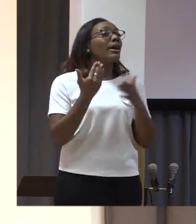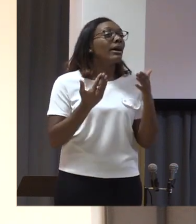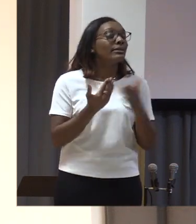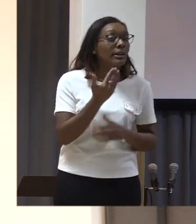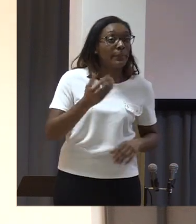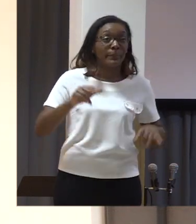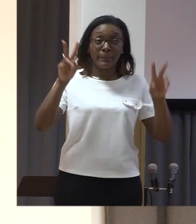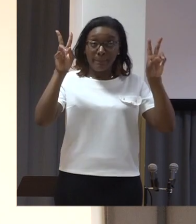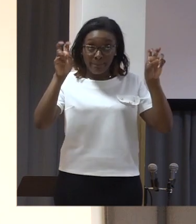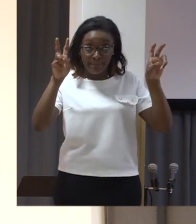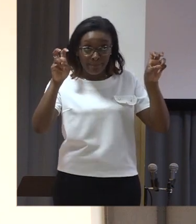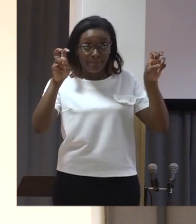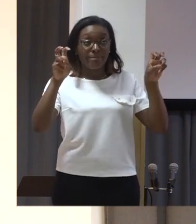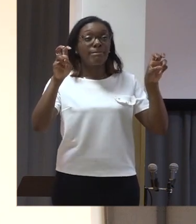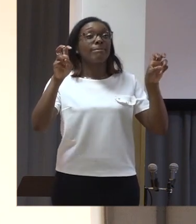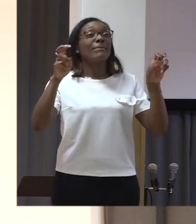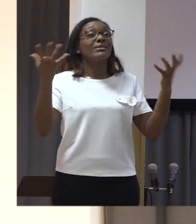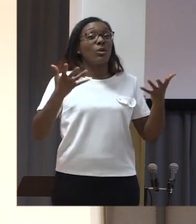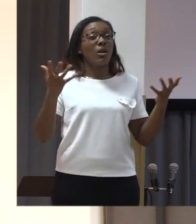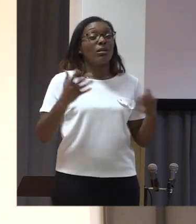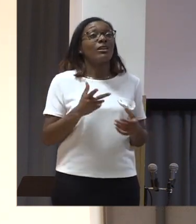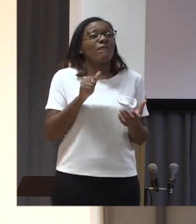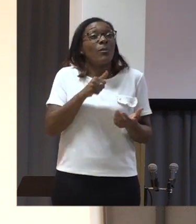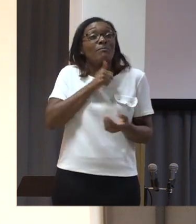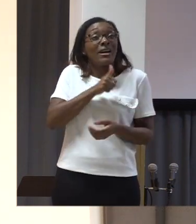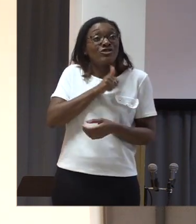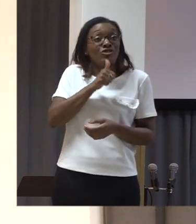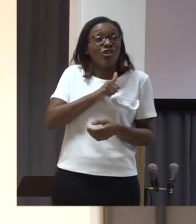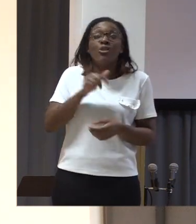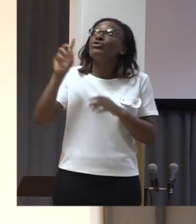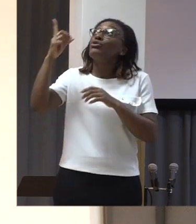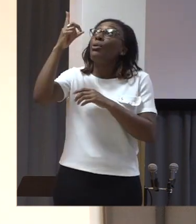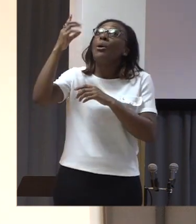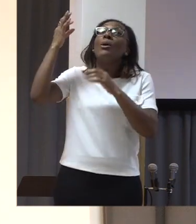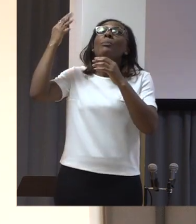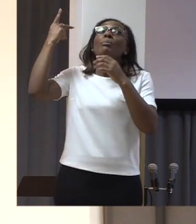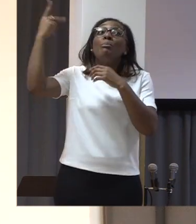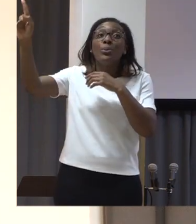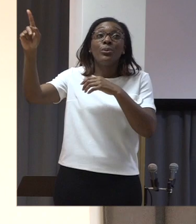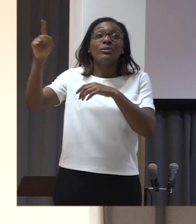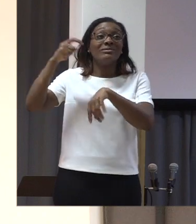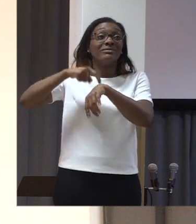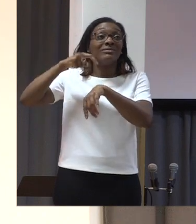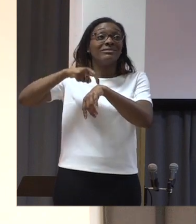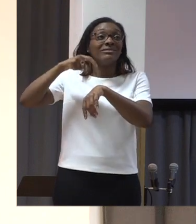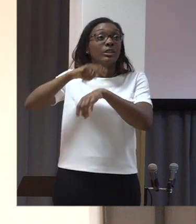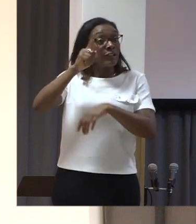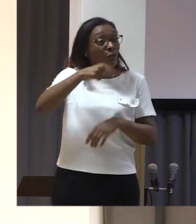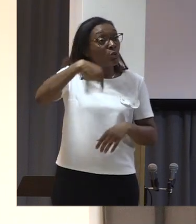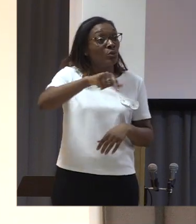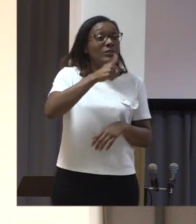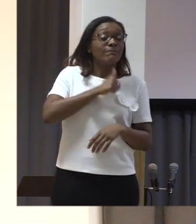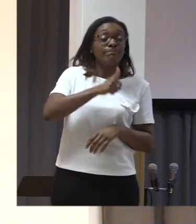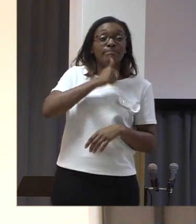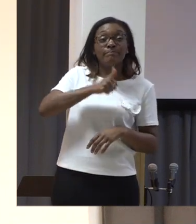Attendre le temps de Dieu ». Attendre le temps de Dieu. Et je commencerai par rappeler le contexte